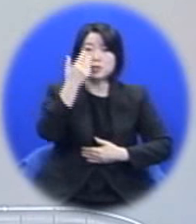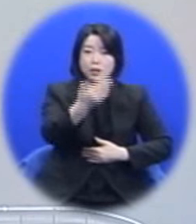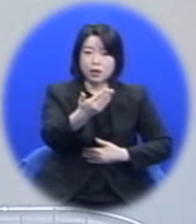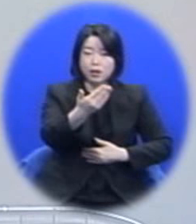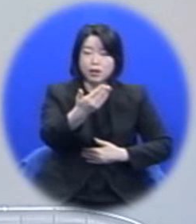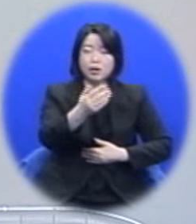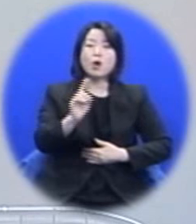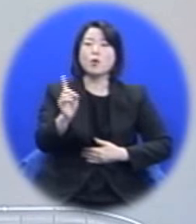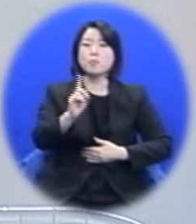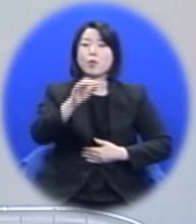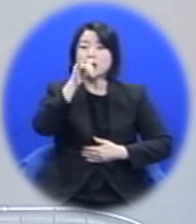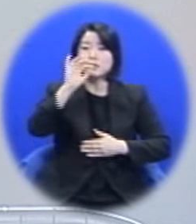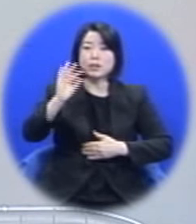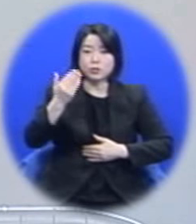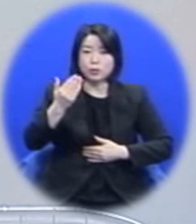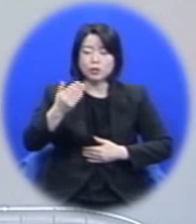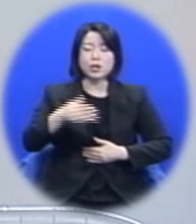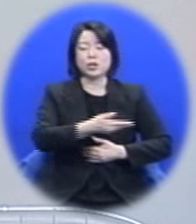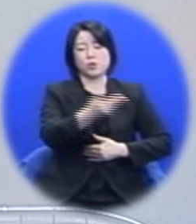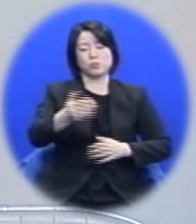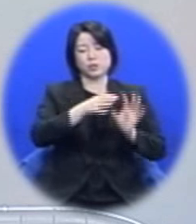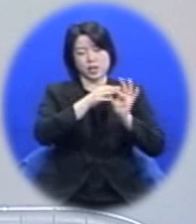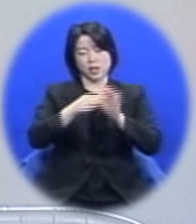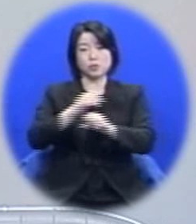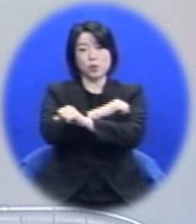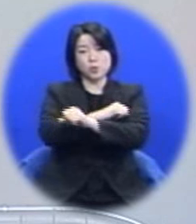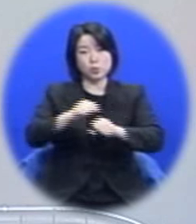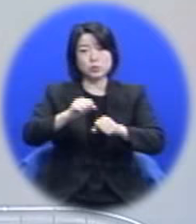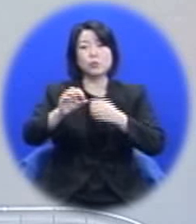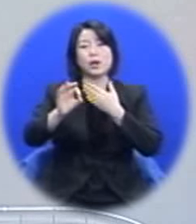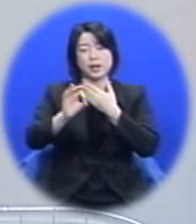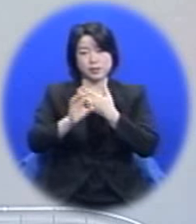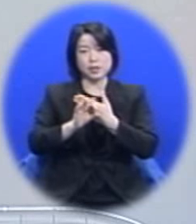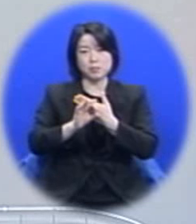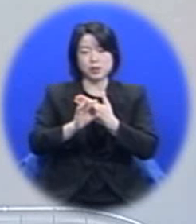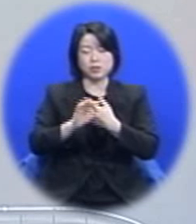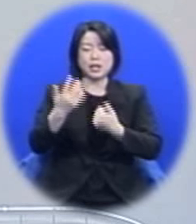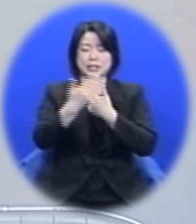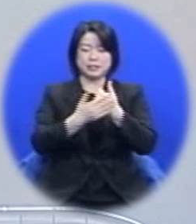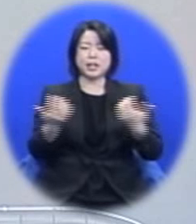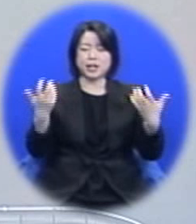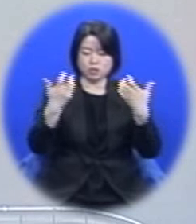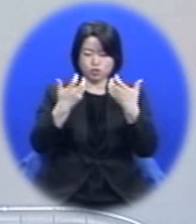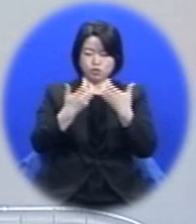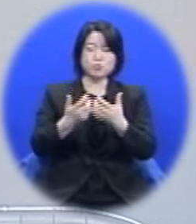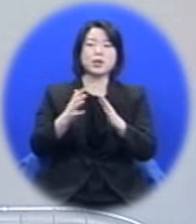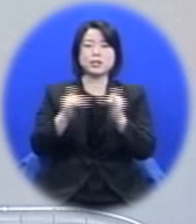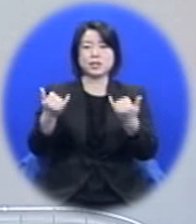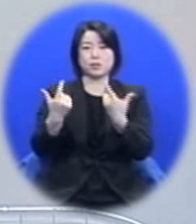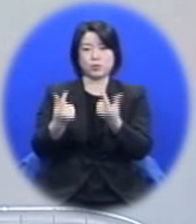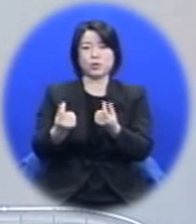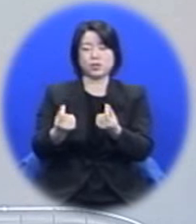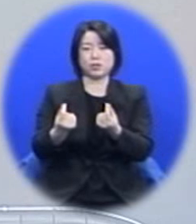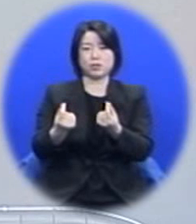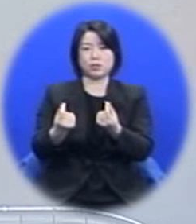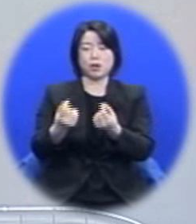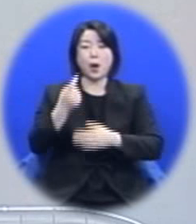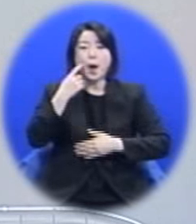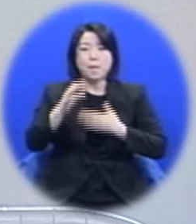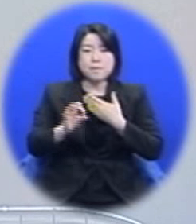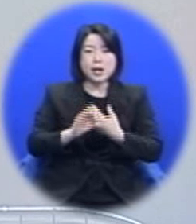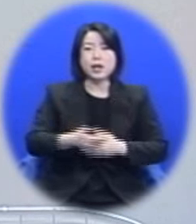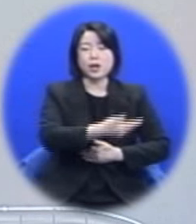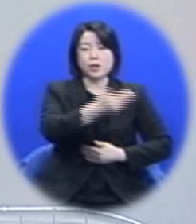여러분이 계속 용서하고 있다면 그러면 여러분은 은혜가 충만한 사람이에요. 만약에 여러분이 용서 못하고